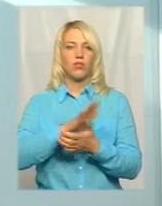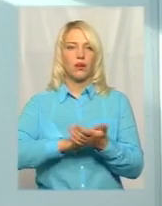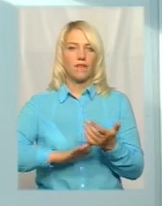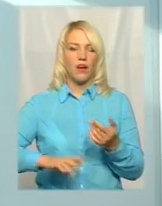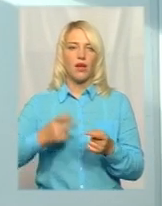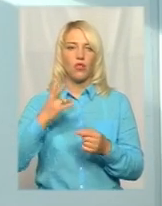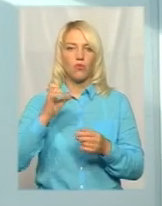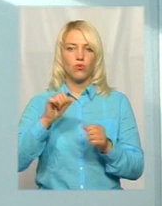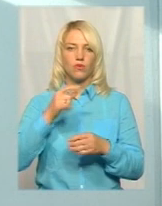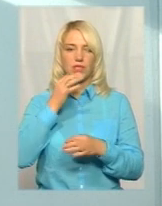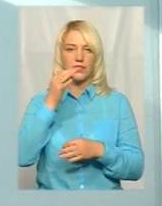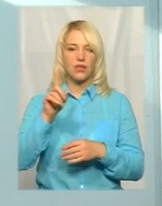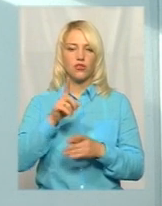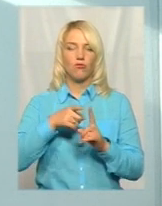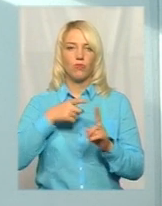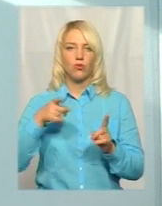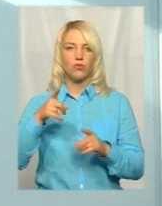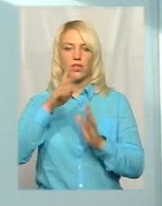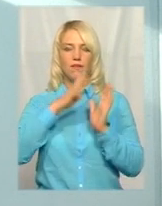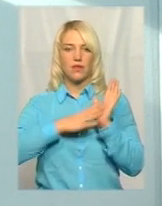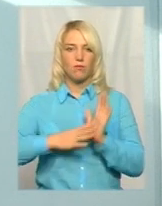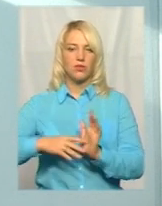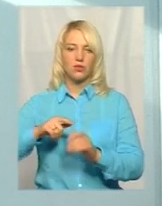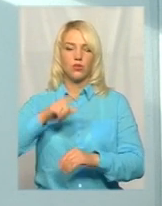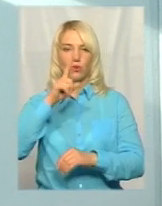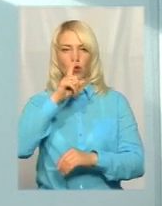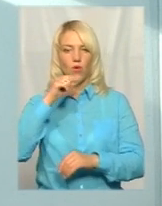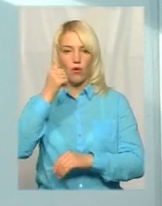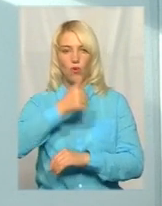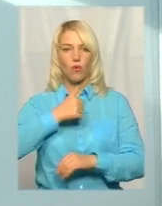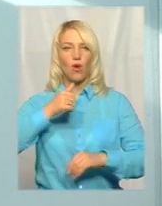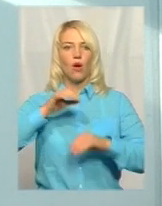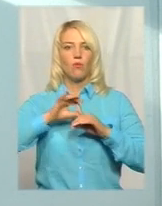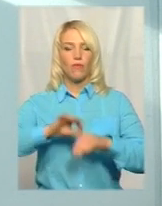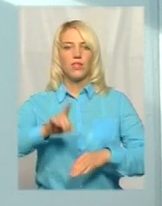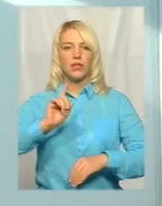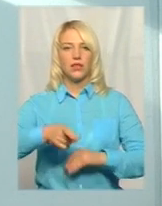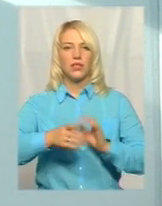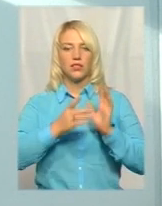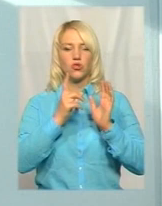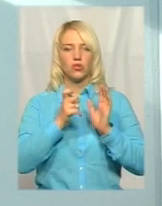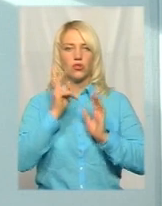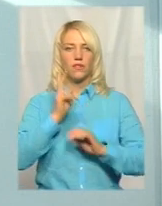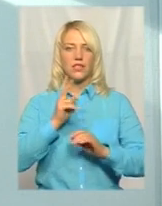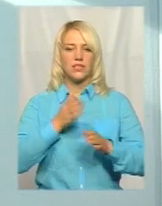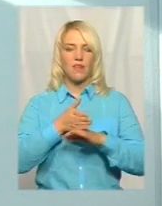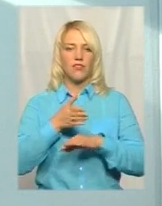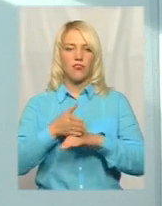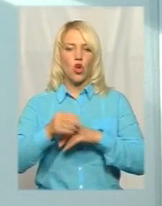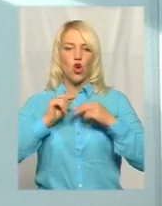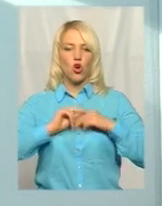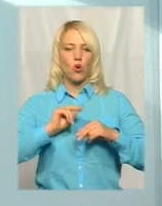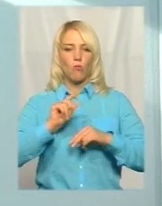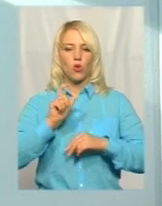що впродовж 9 місяців цього року проведено 1120 відвідувань